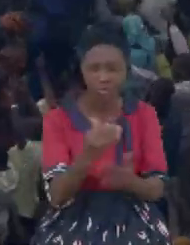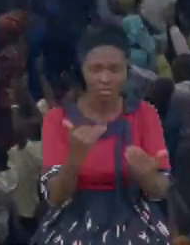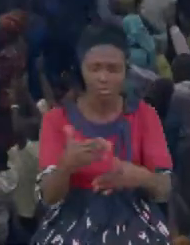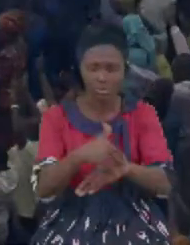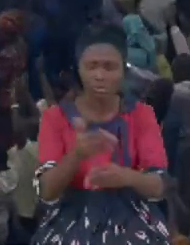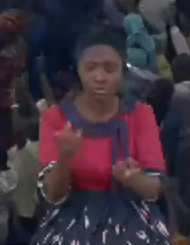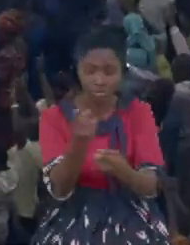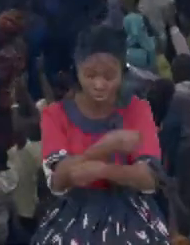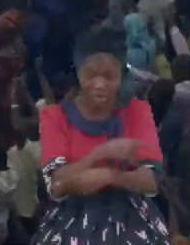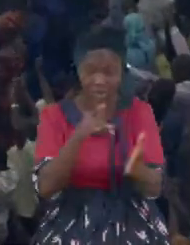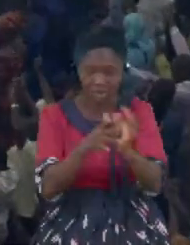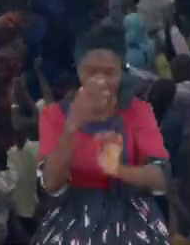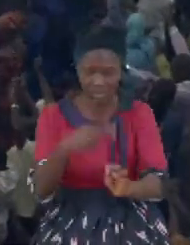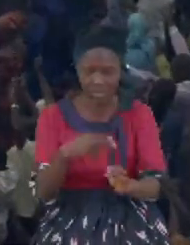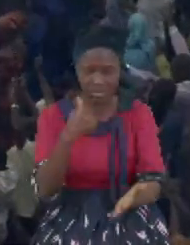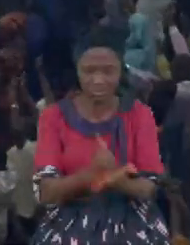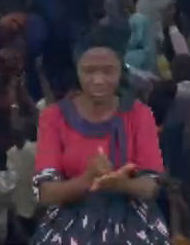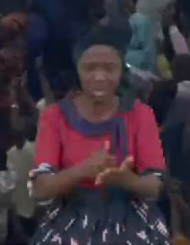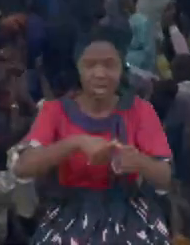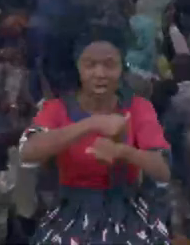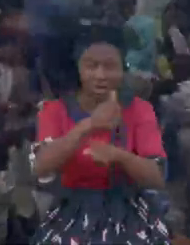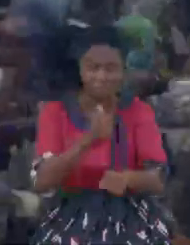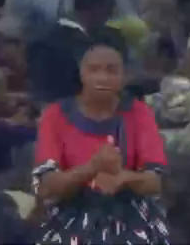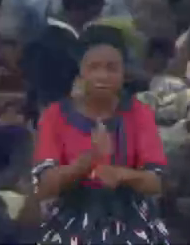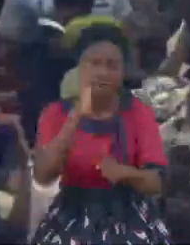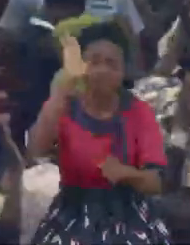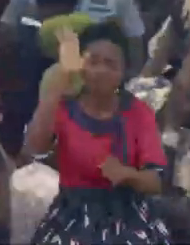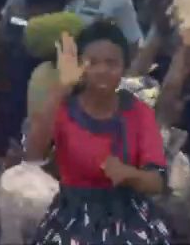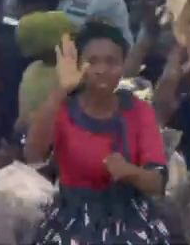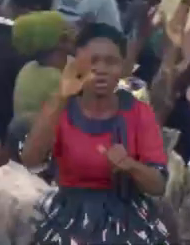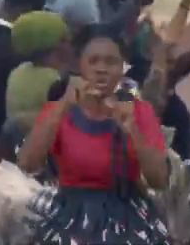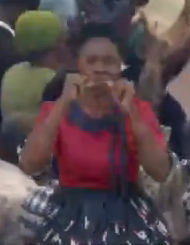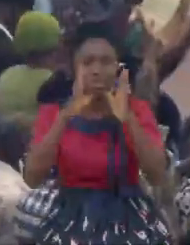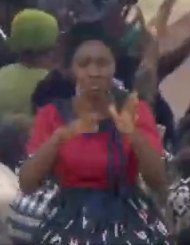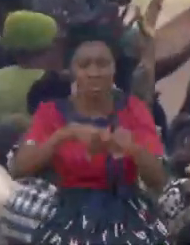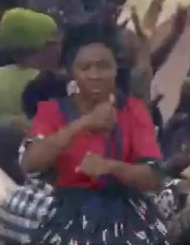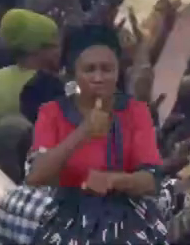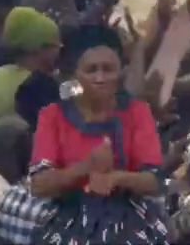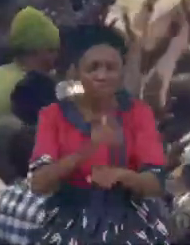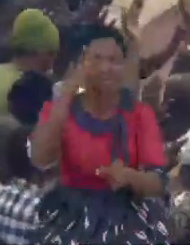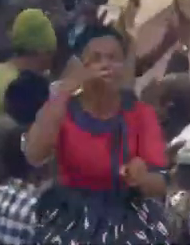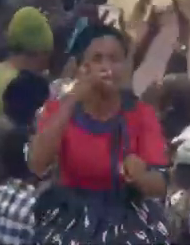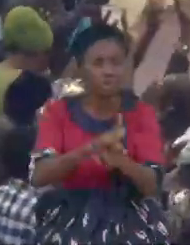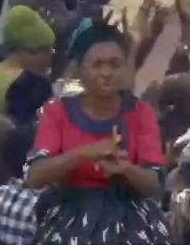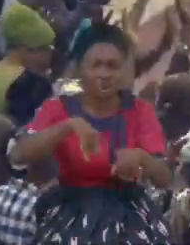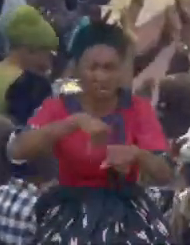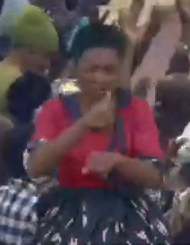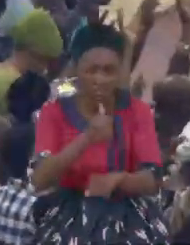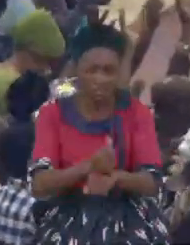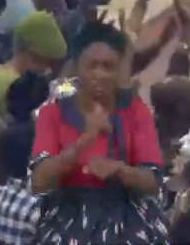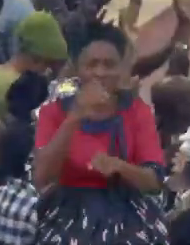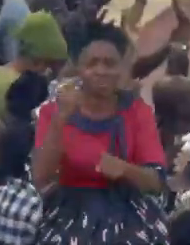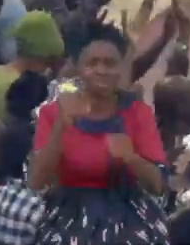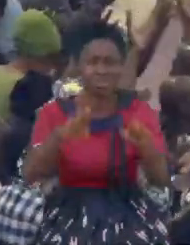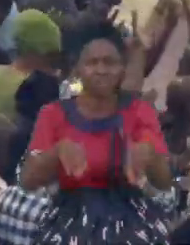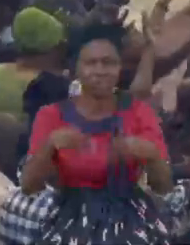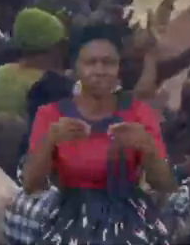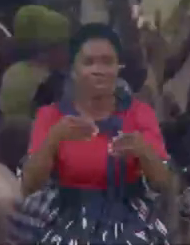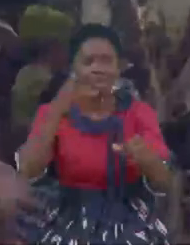Jésus. Confirme ta bénédiction, confirme ta promesse, confirme la provision, confirme